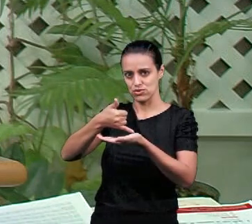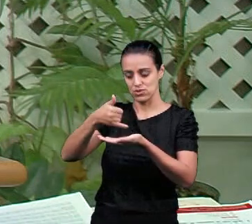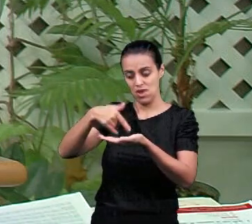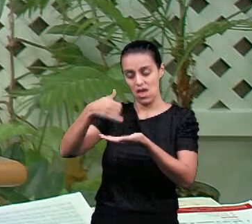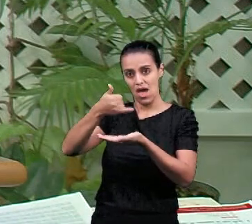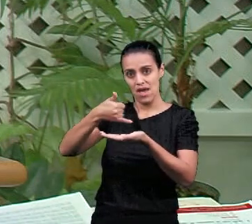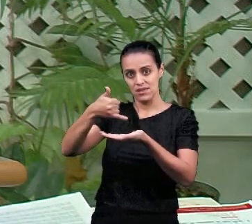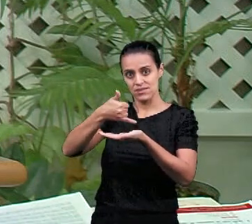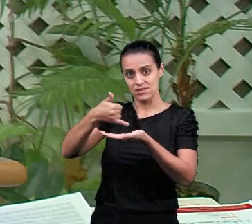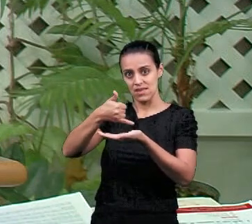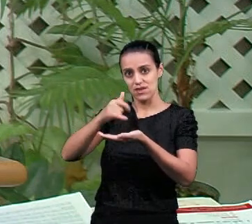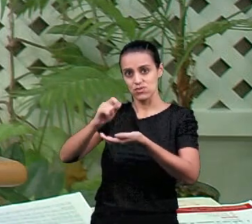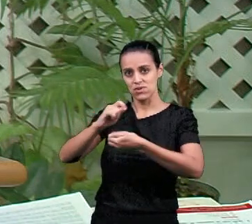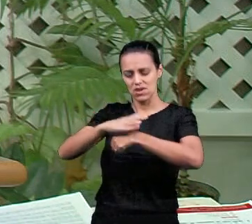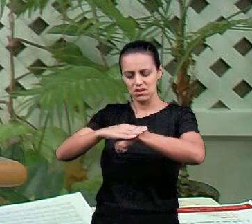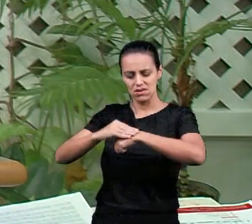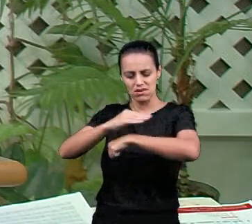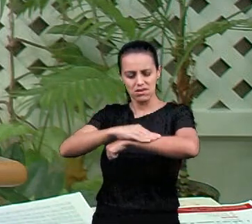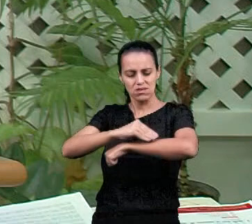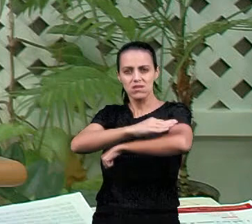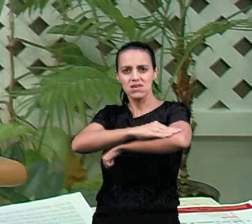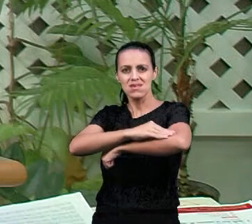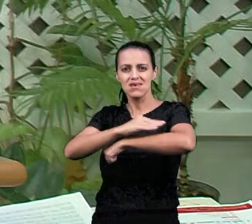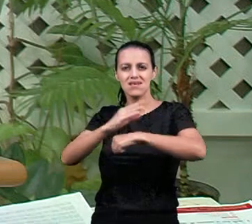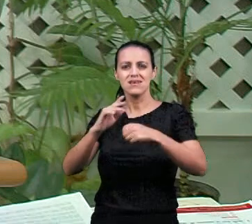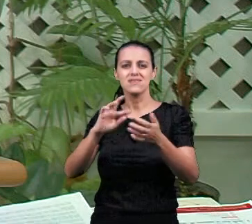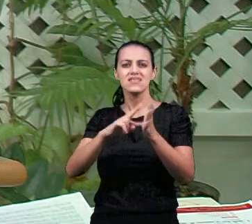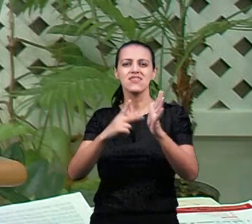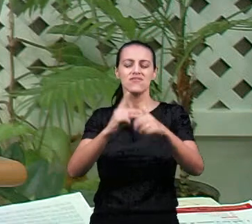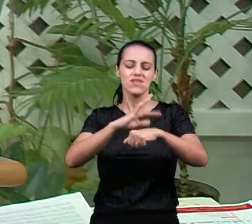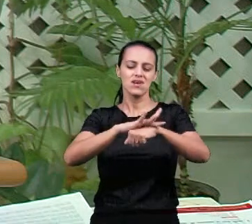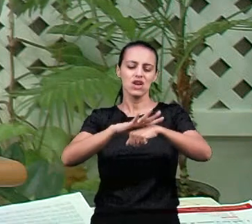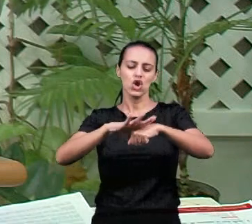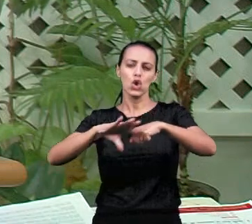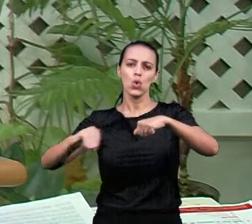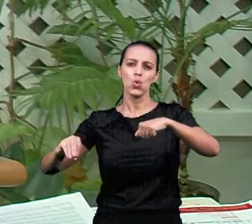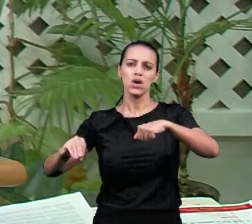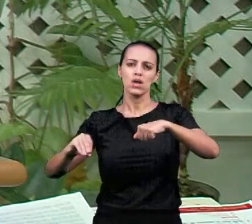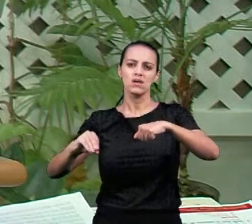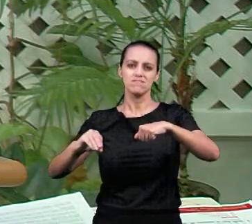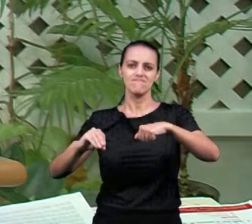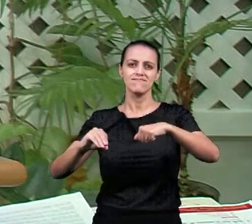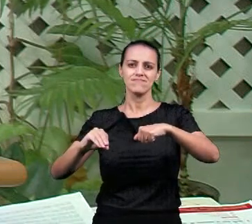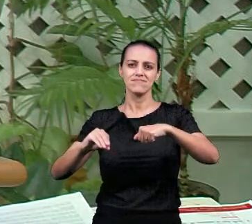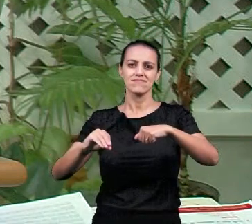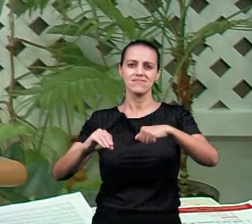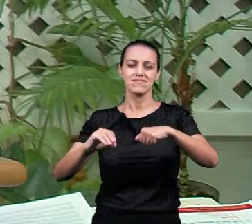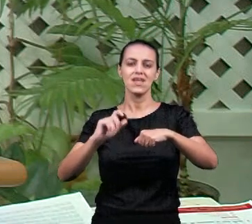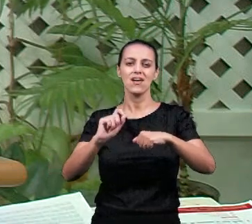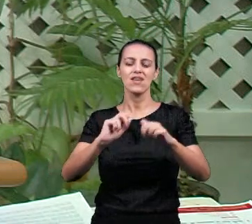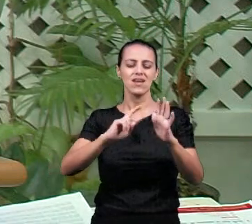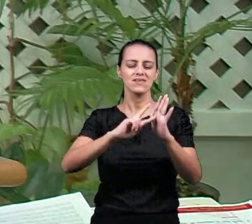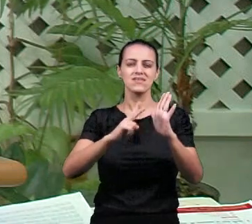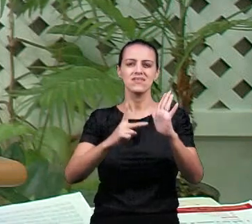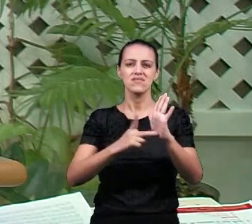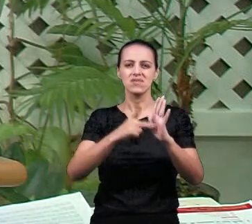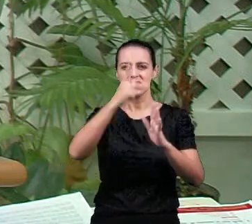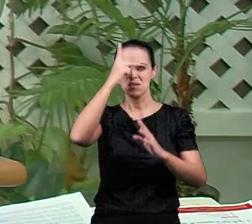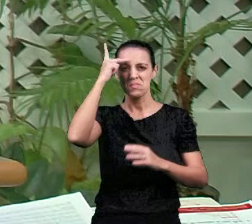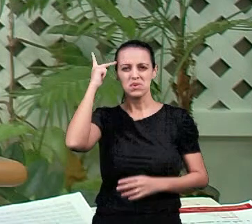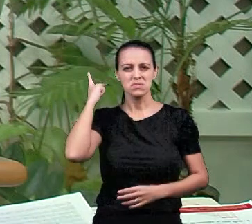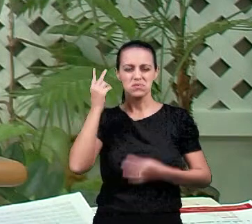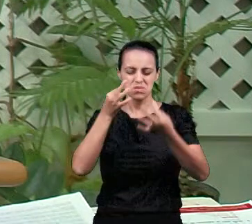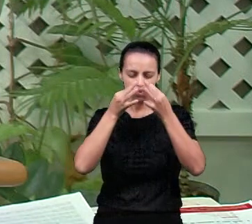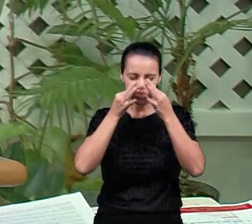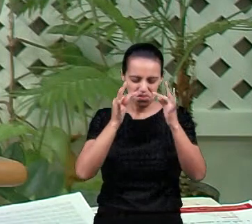pour, pour guérir ceux qui est à l'extérieur. C'est le mauvais témoignage, c'est